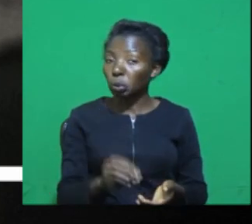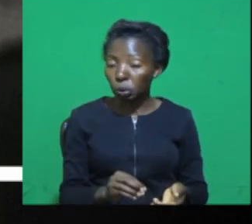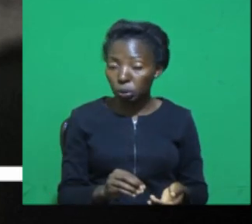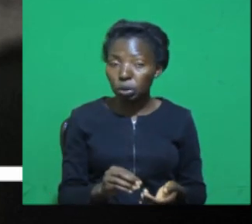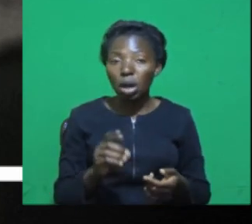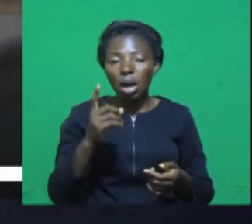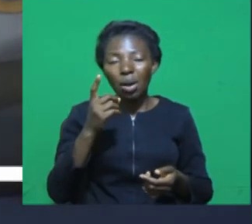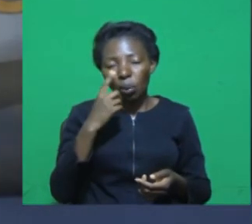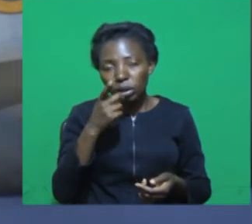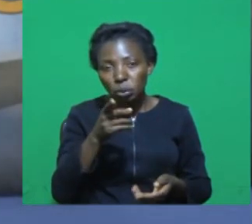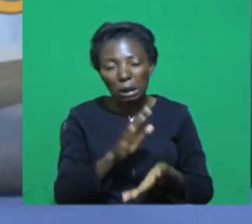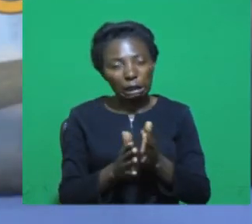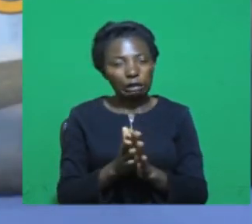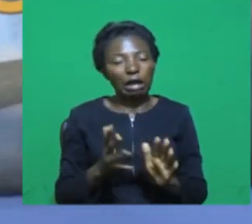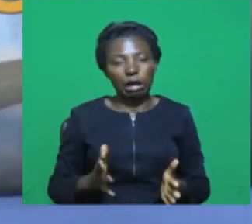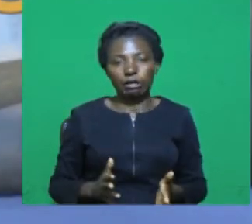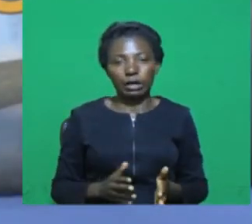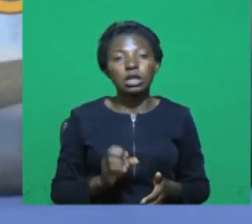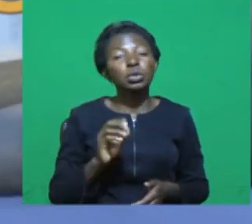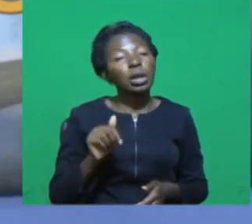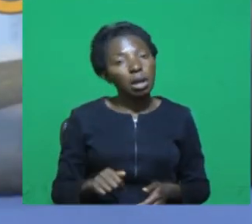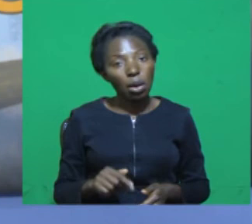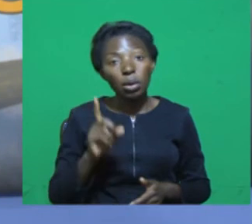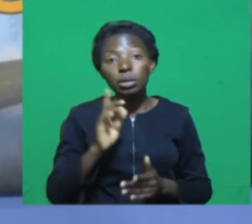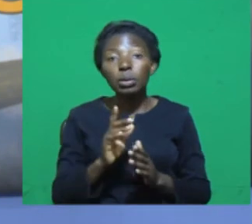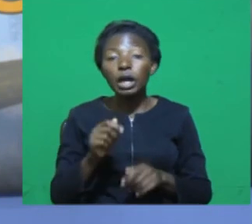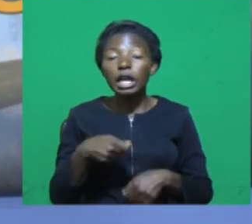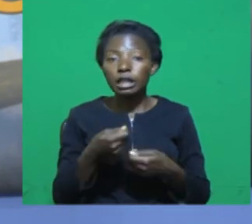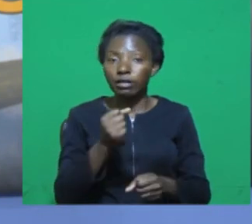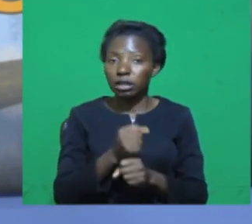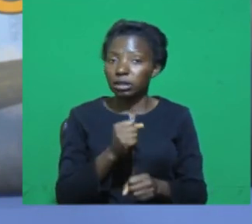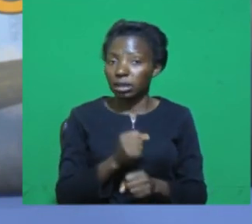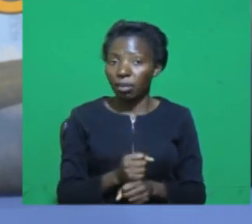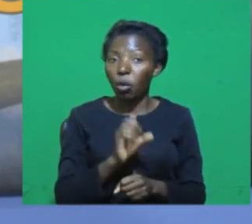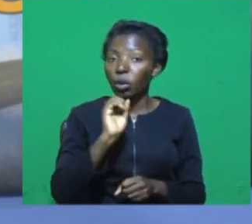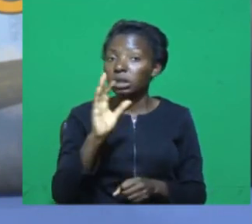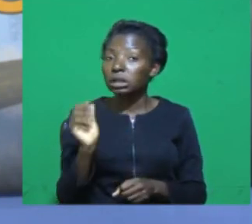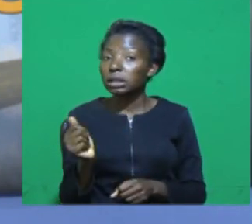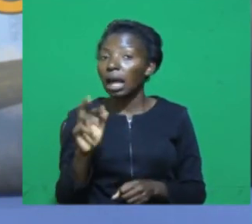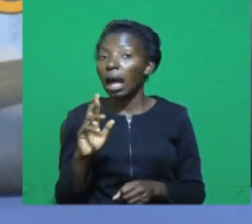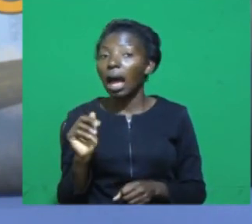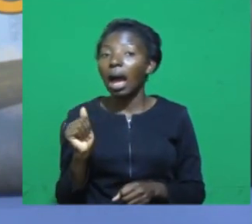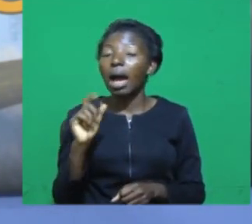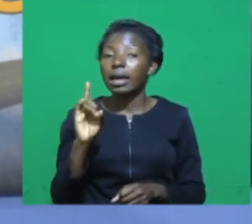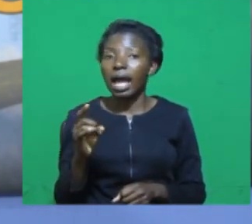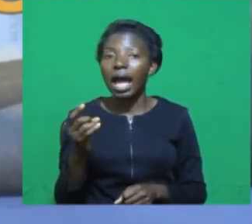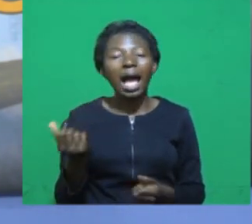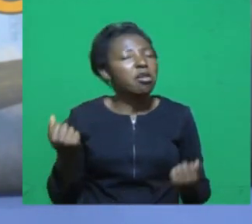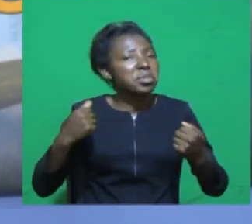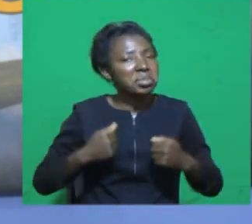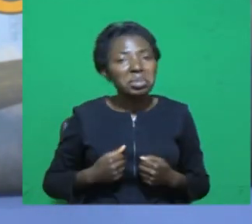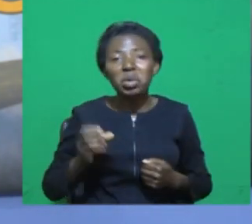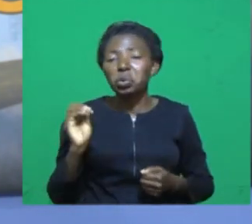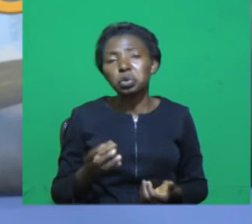chipi nechipi chinovhundutsa. Saka panapa pari kupiwa example yaSara kunzi ane kapfekero kakanaka